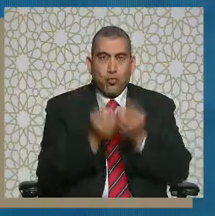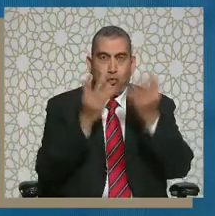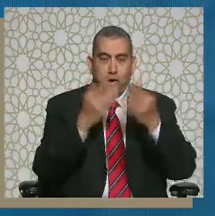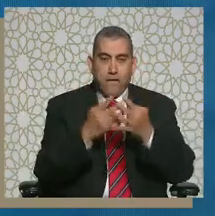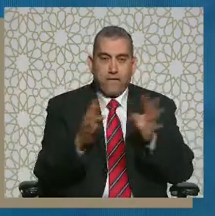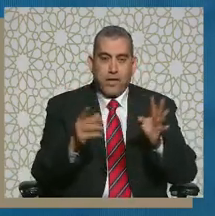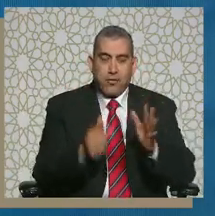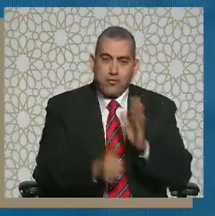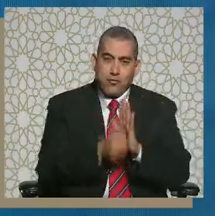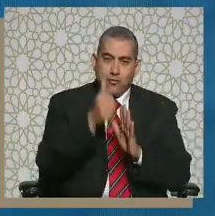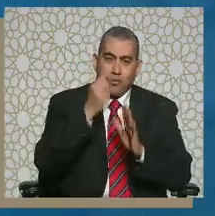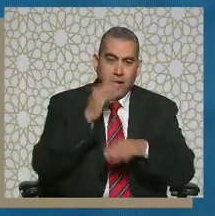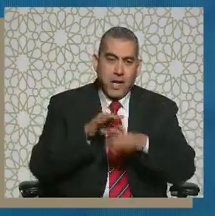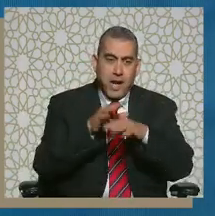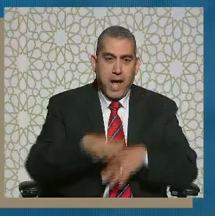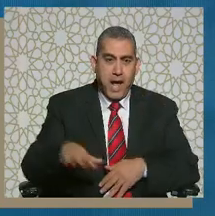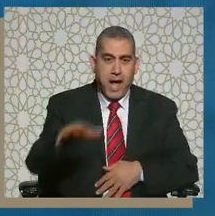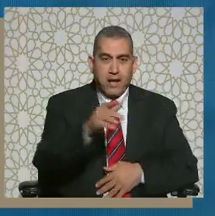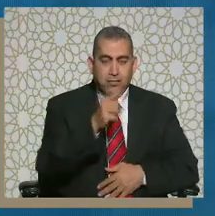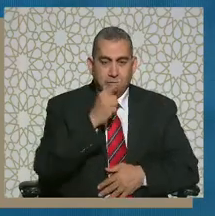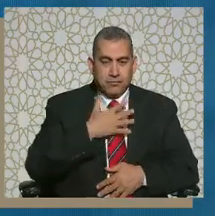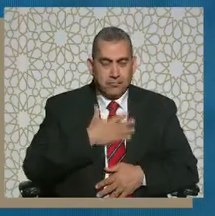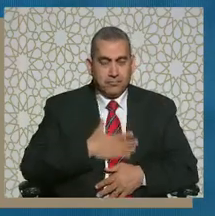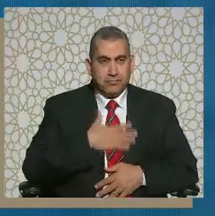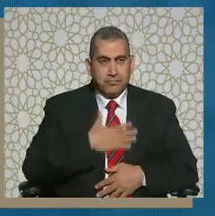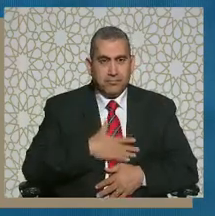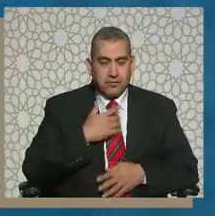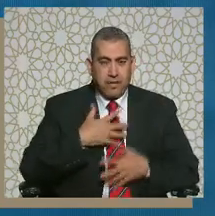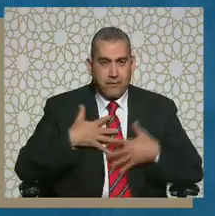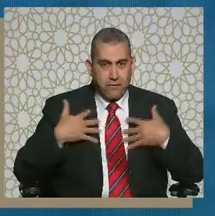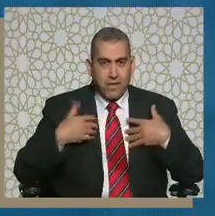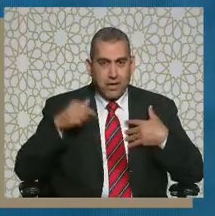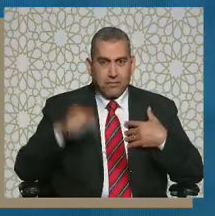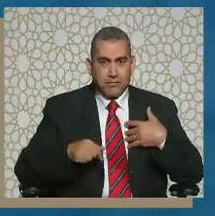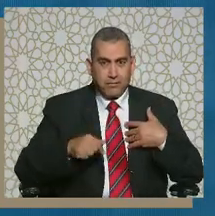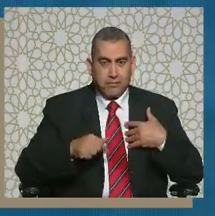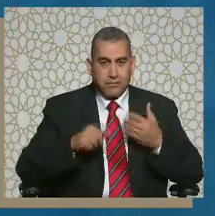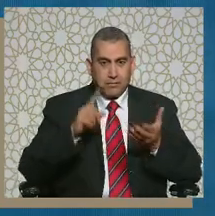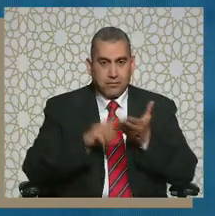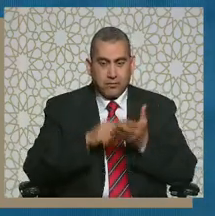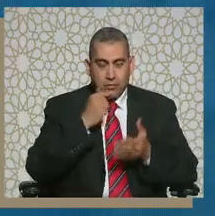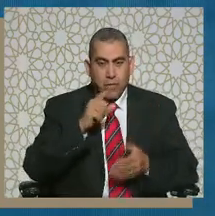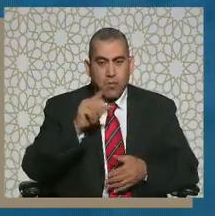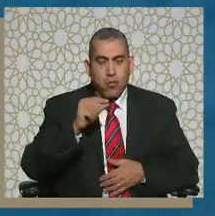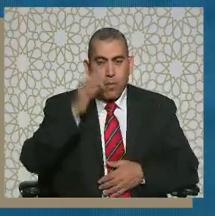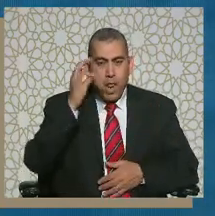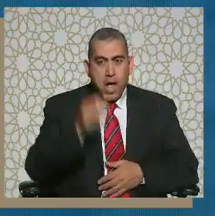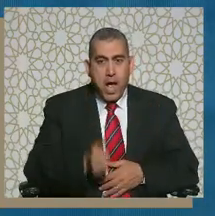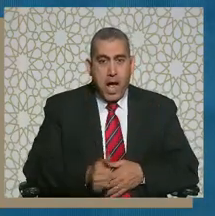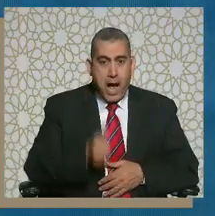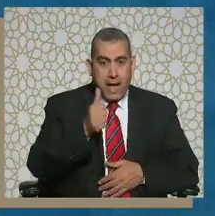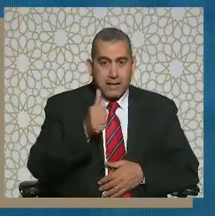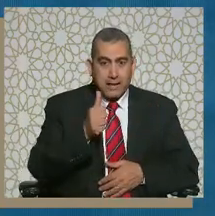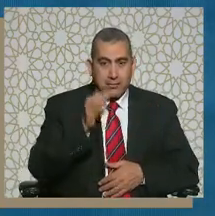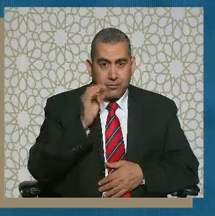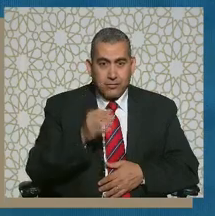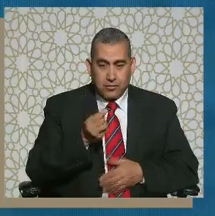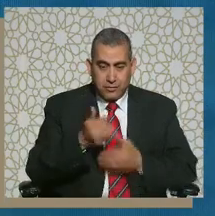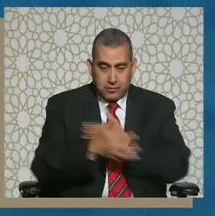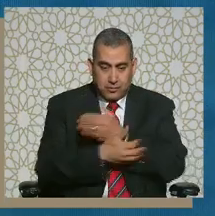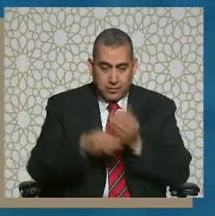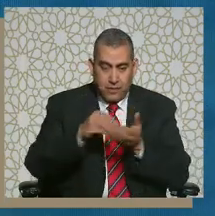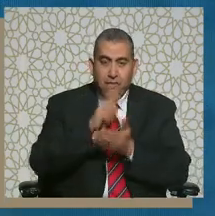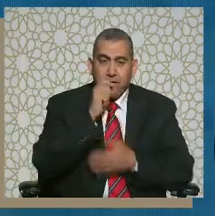وتوفيق على الناس ويحسوا بان بالفرحه فلذلك الافضل هو ان احنا نخلي زكاه